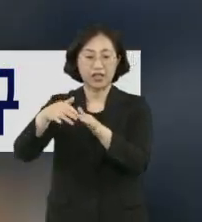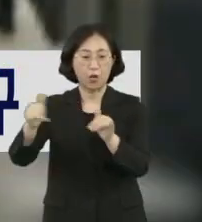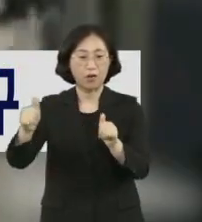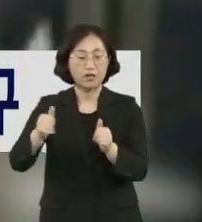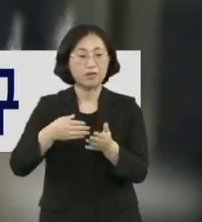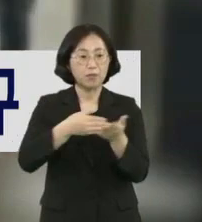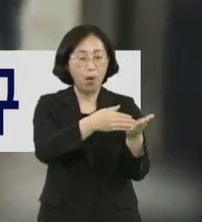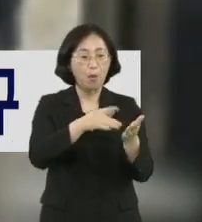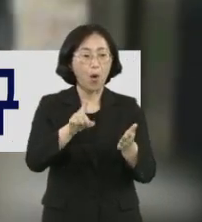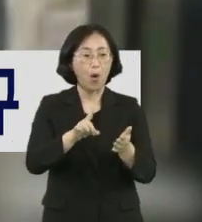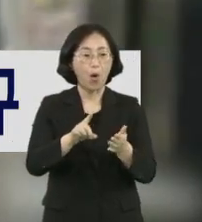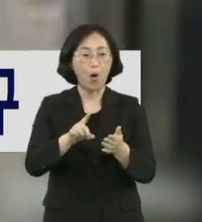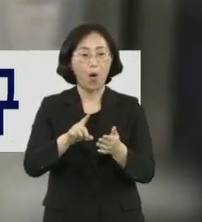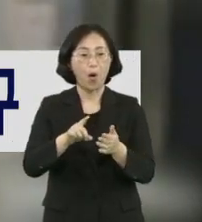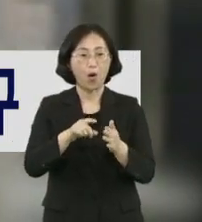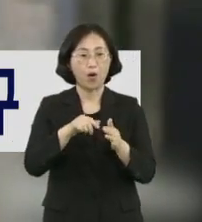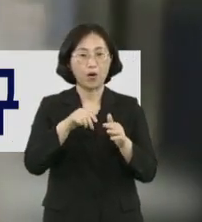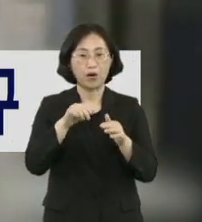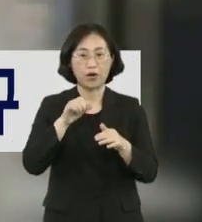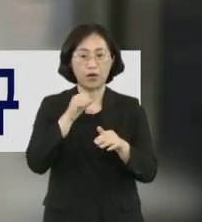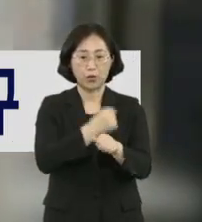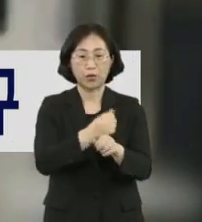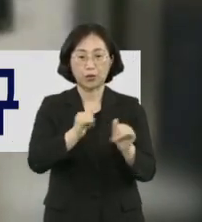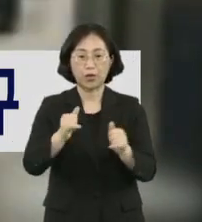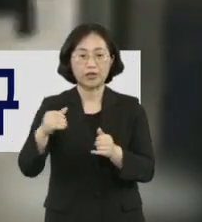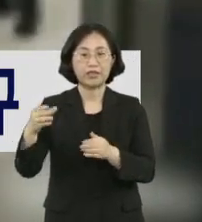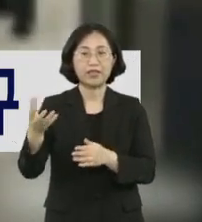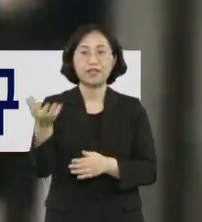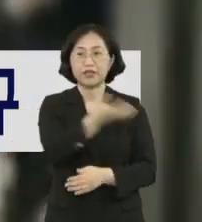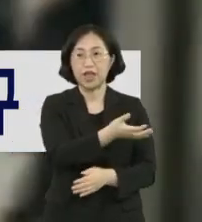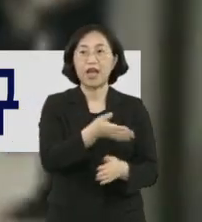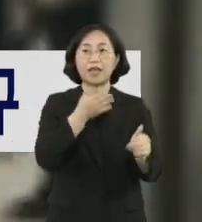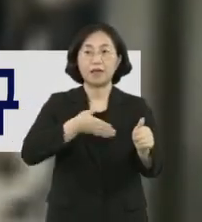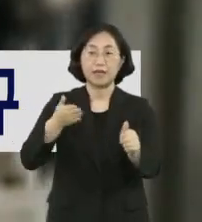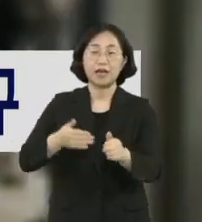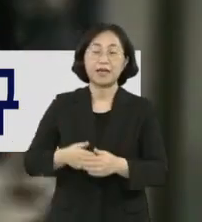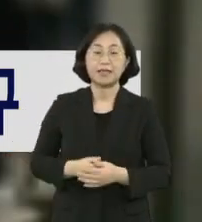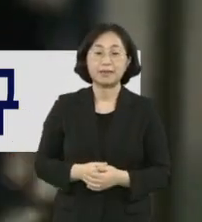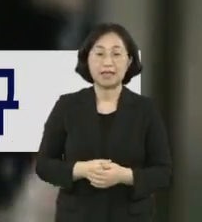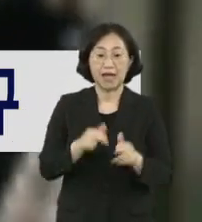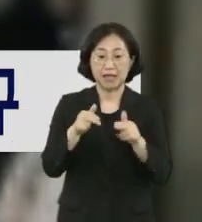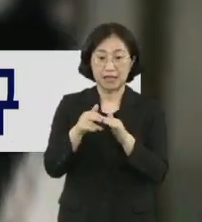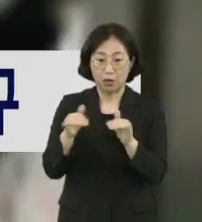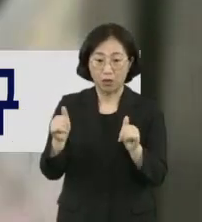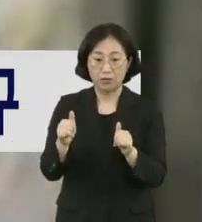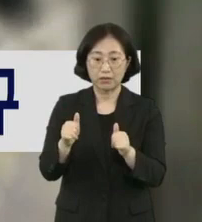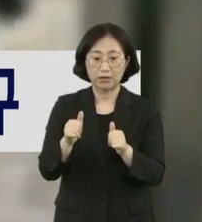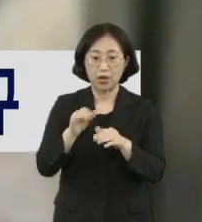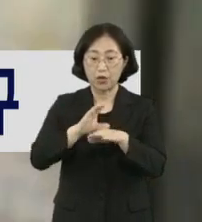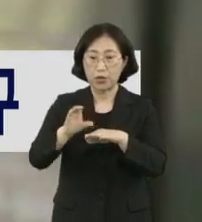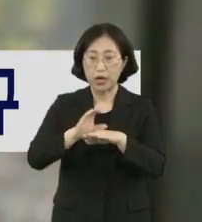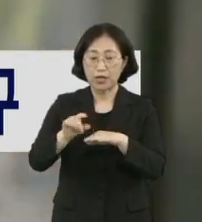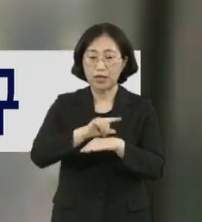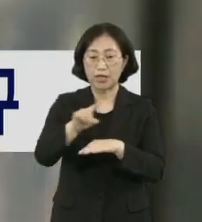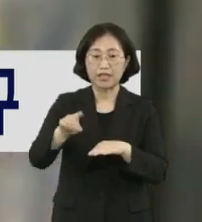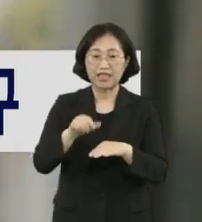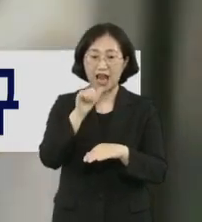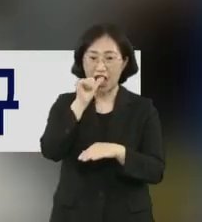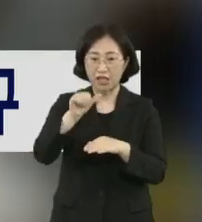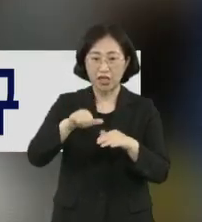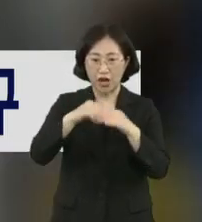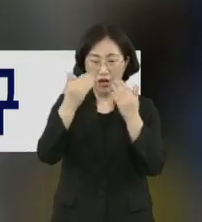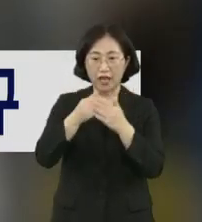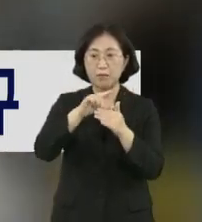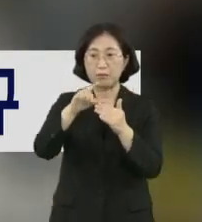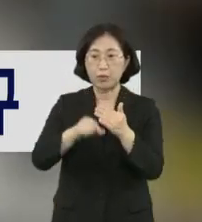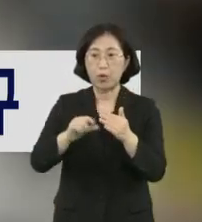통해 노조원들은 통제센터 점거를 즉시 중단하라고 촉구했습니다. 직원들은 통제센터의 경우 제철소 전체